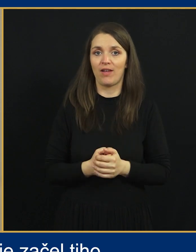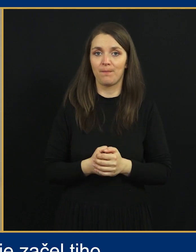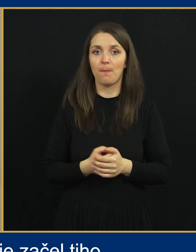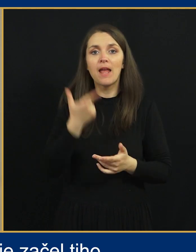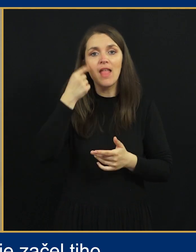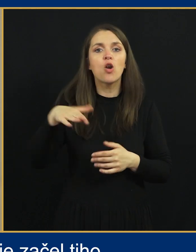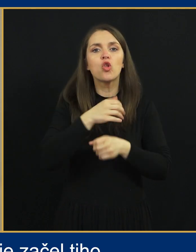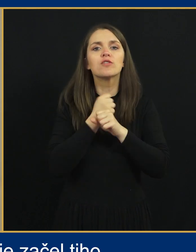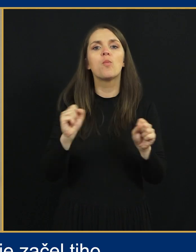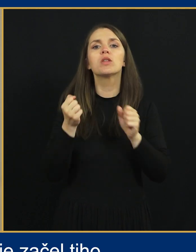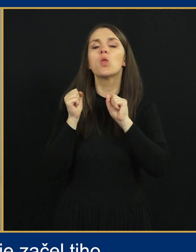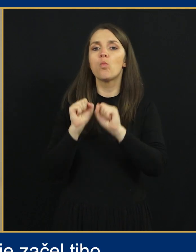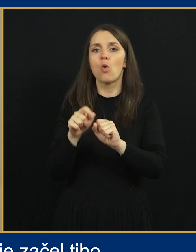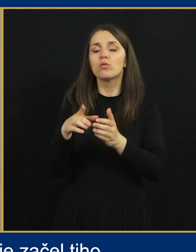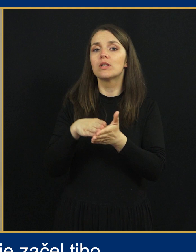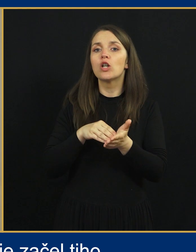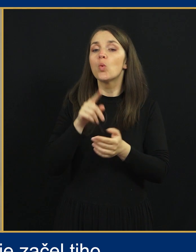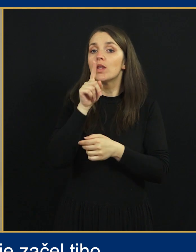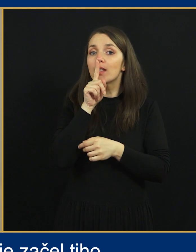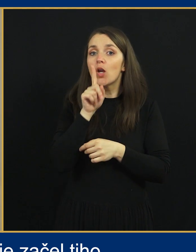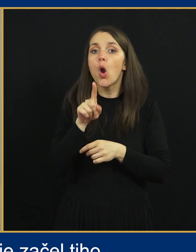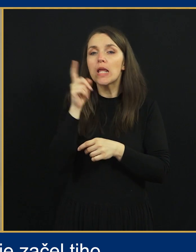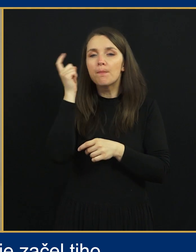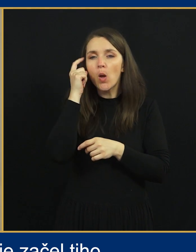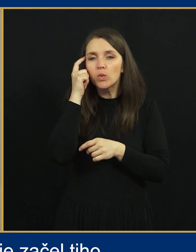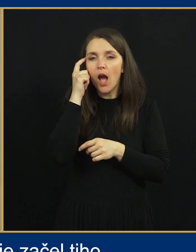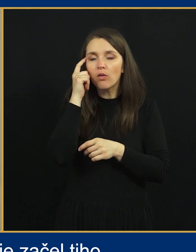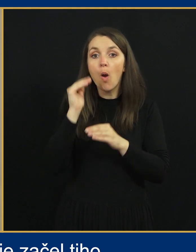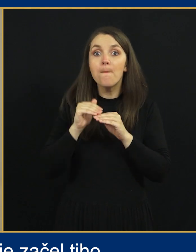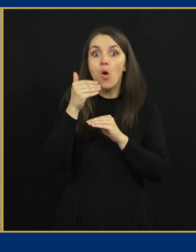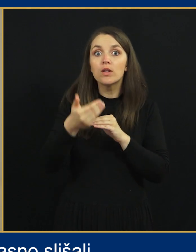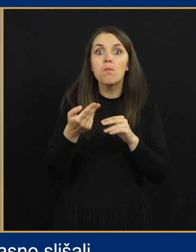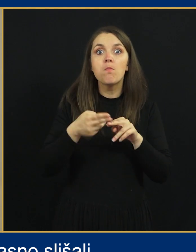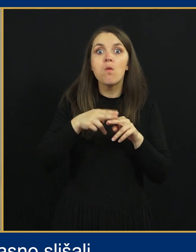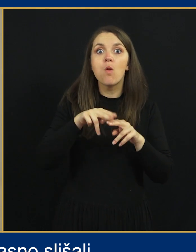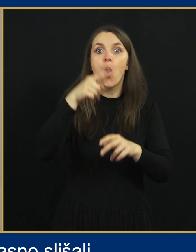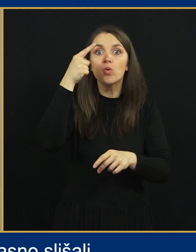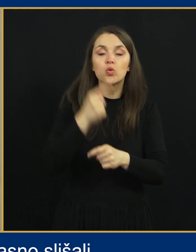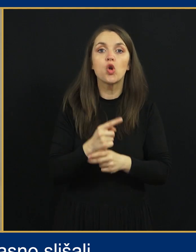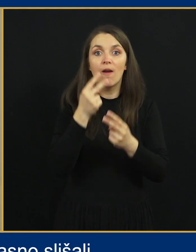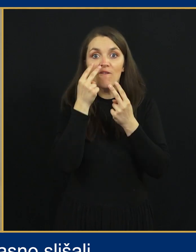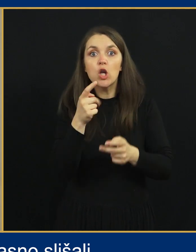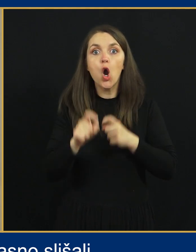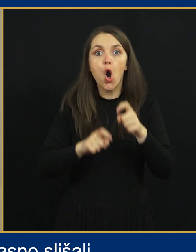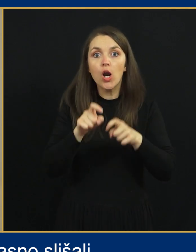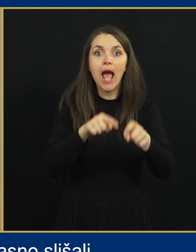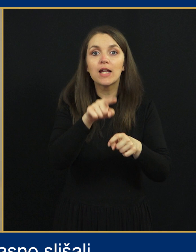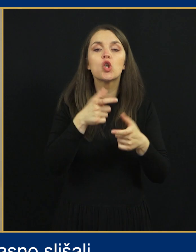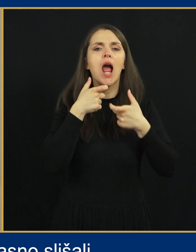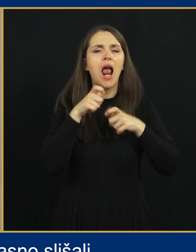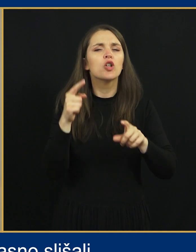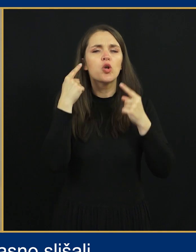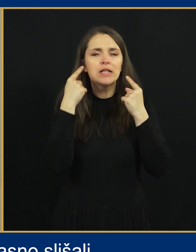Narodno-osvobodilni upor se je začel tiho in preudarno, nato pa z vse bolj odločnimi in vidnimi koraki, ki so se glasno slišali na